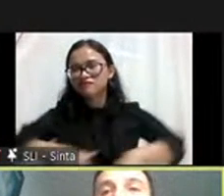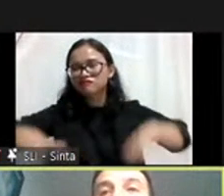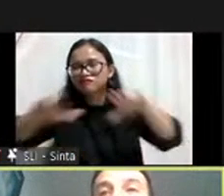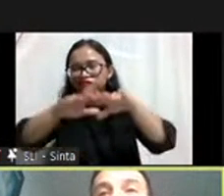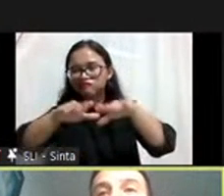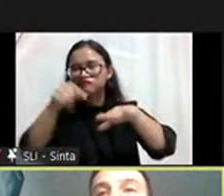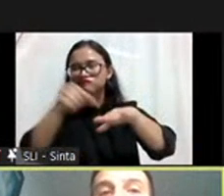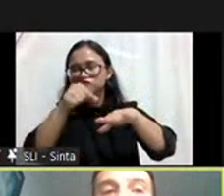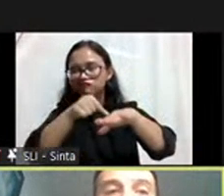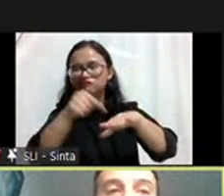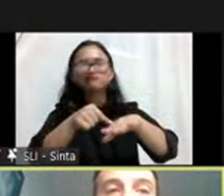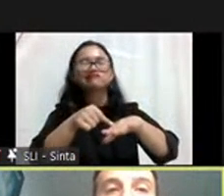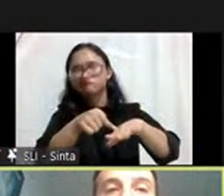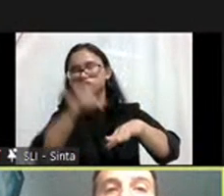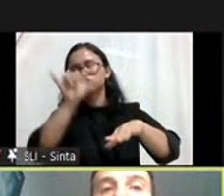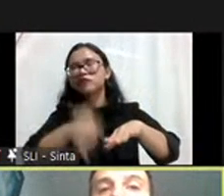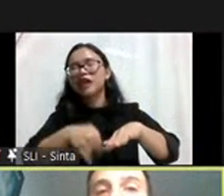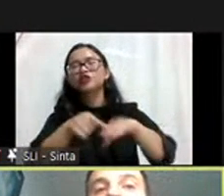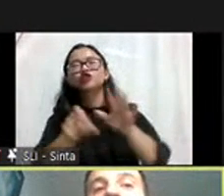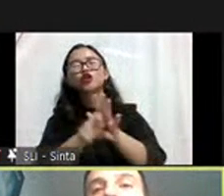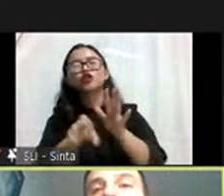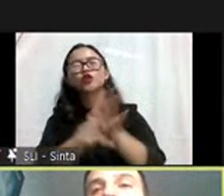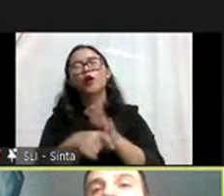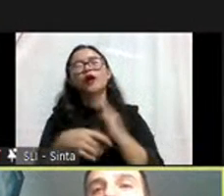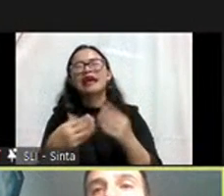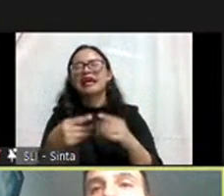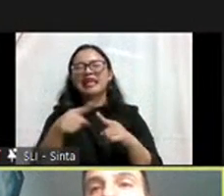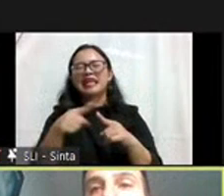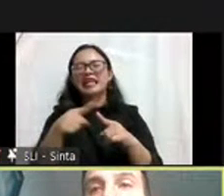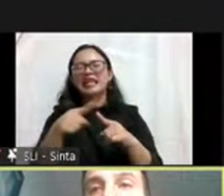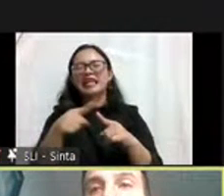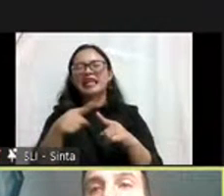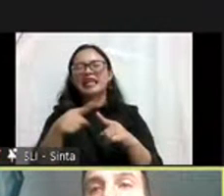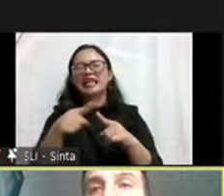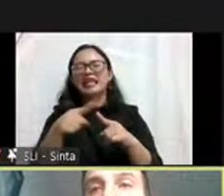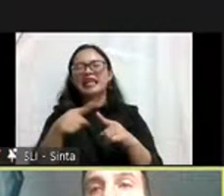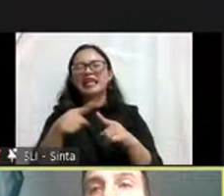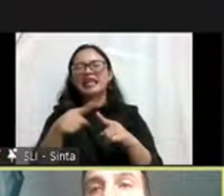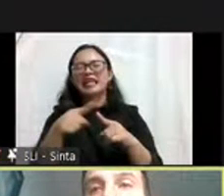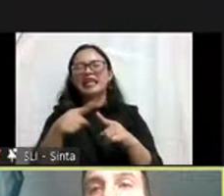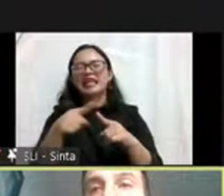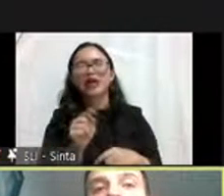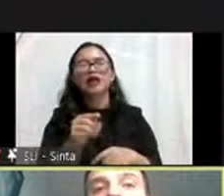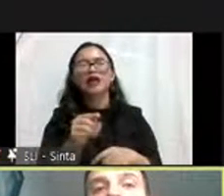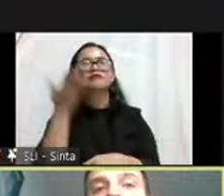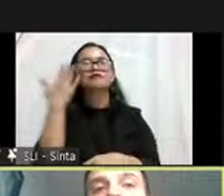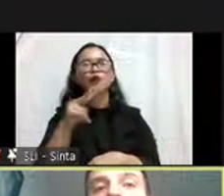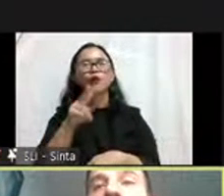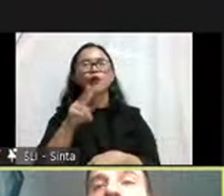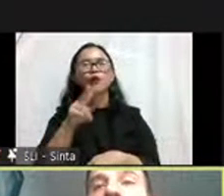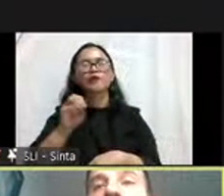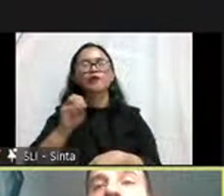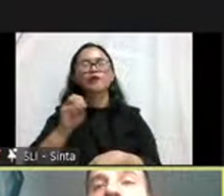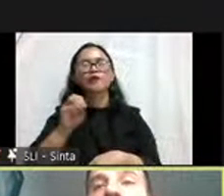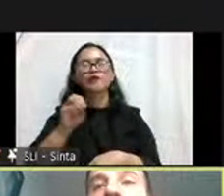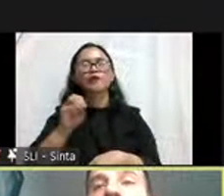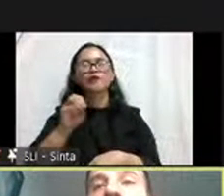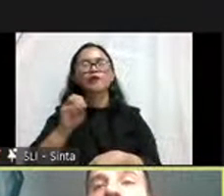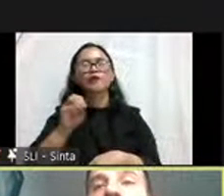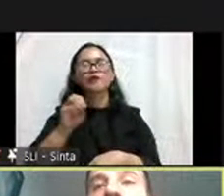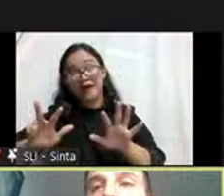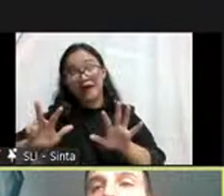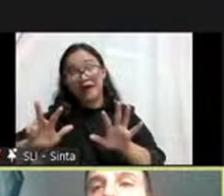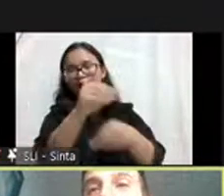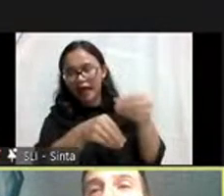konsesi untuk produksi tebu yang diberikan pada tahun 2008 oleh Kementerian Kambodia untuk perusahaan di situ perusahaan